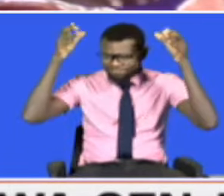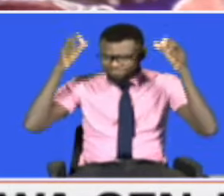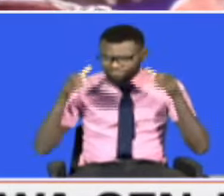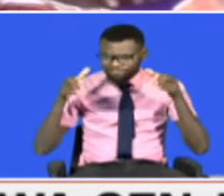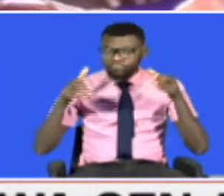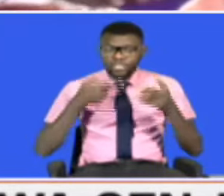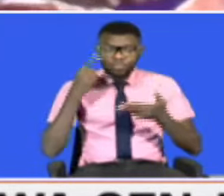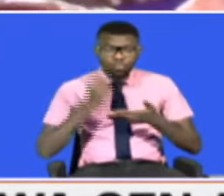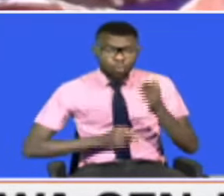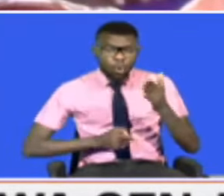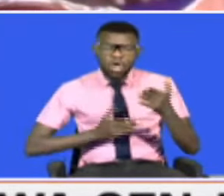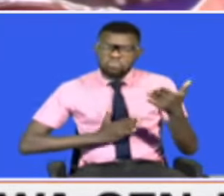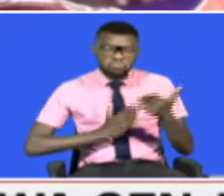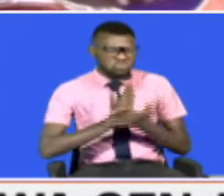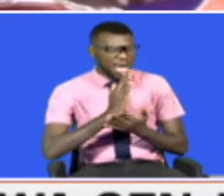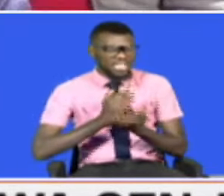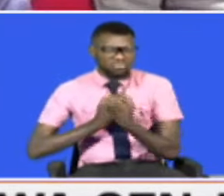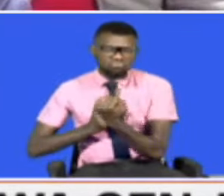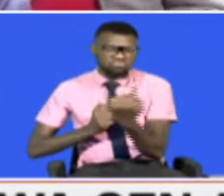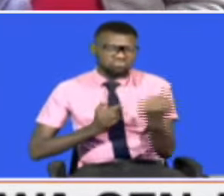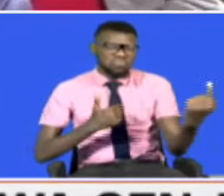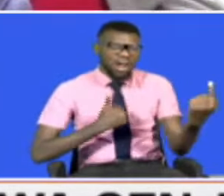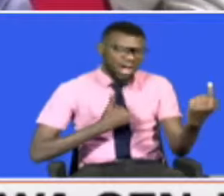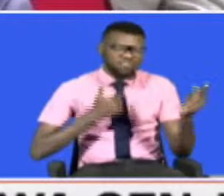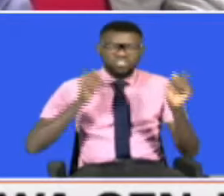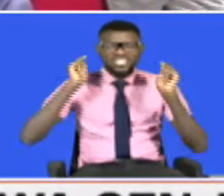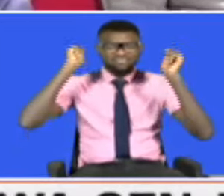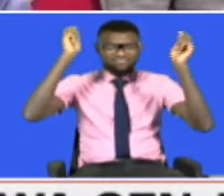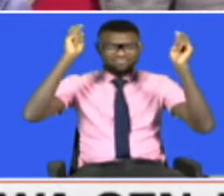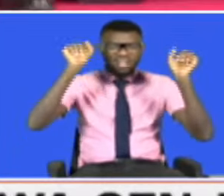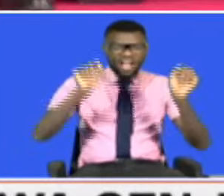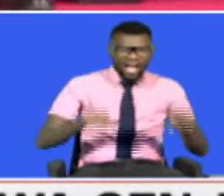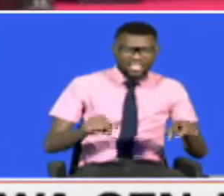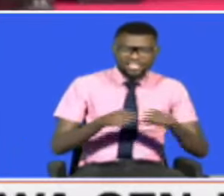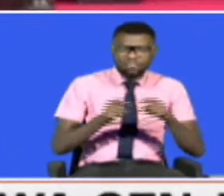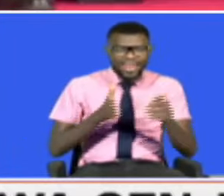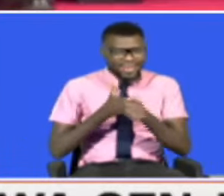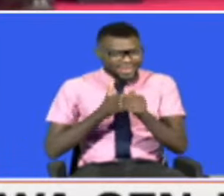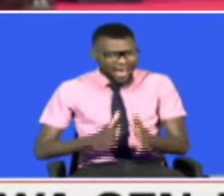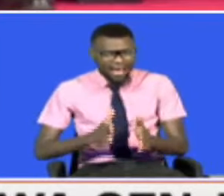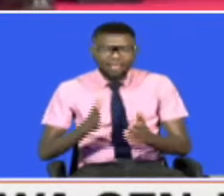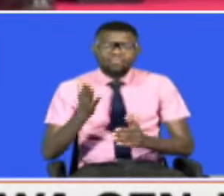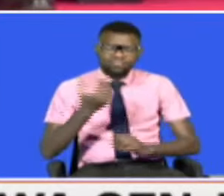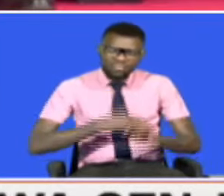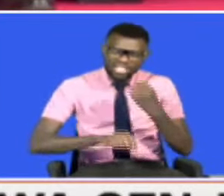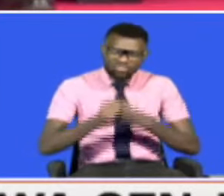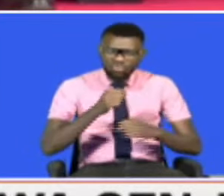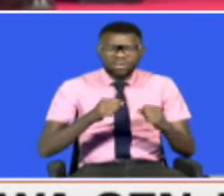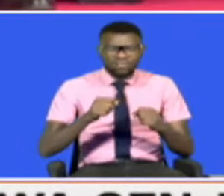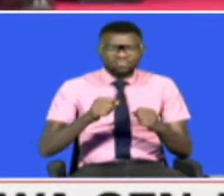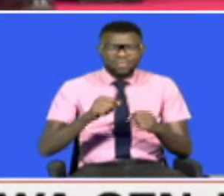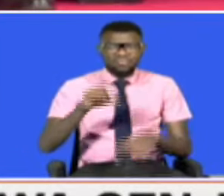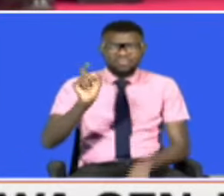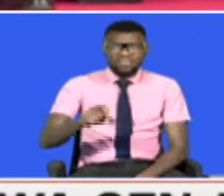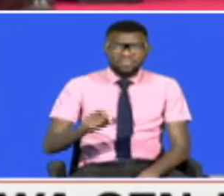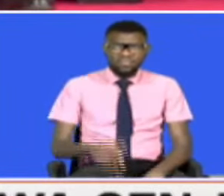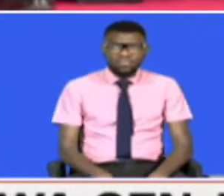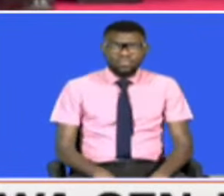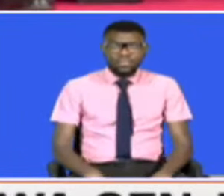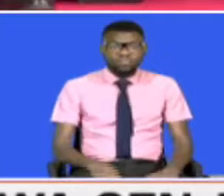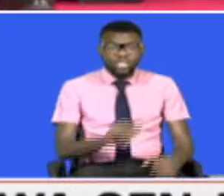na kushinikiza uwajibikaji kutoka kwa viongozi waliochaguliwa serikalini. Hata hii Gen Z pia sisi tunaheshimu nyinyi. Hiyo mnasema